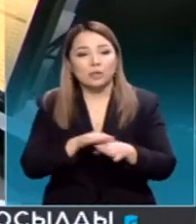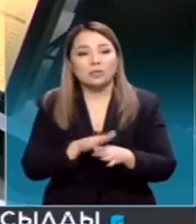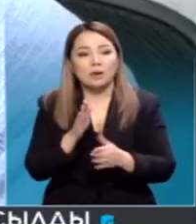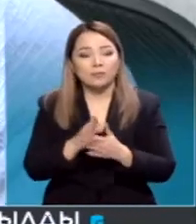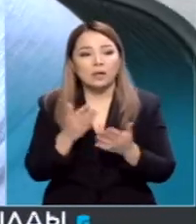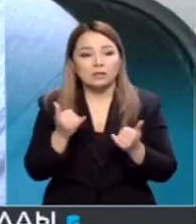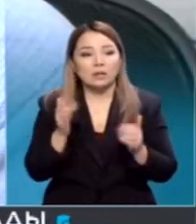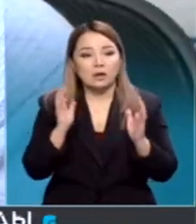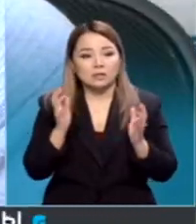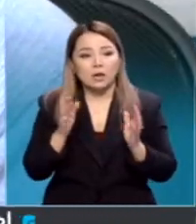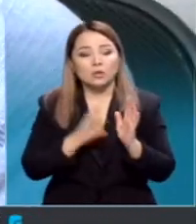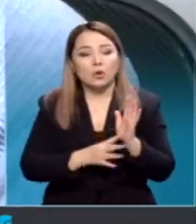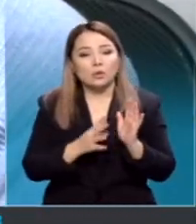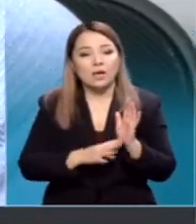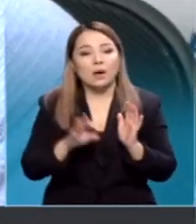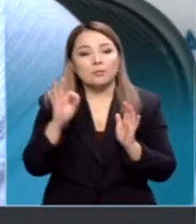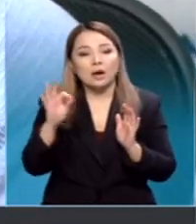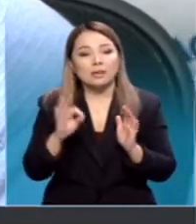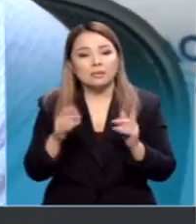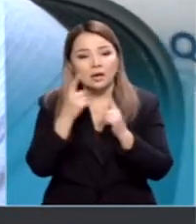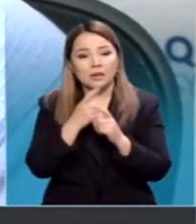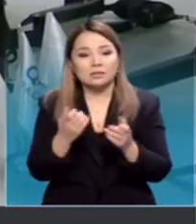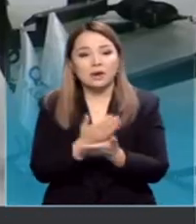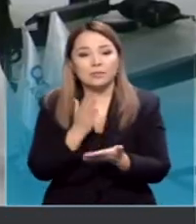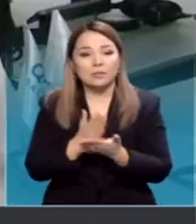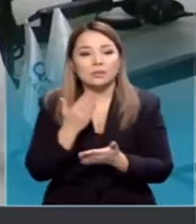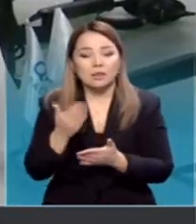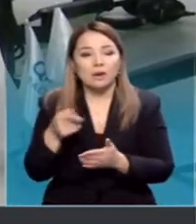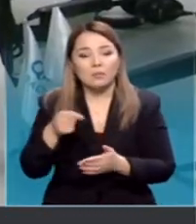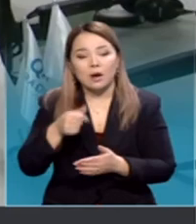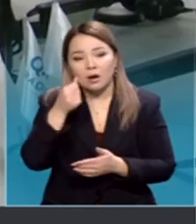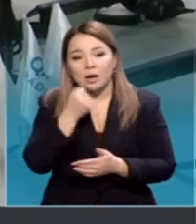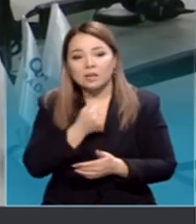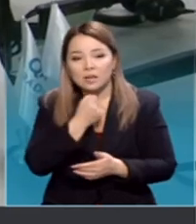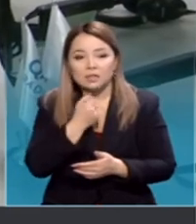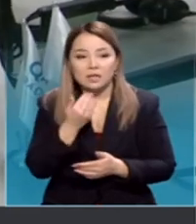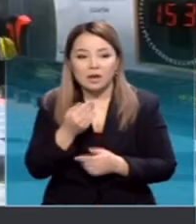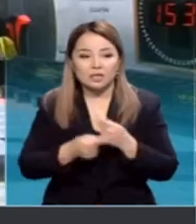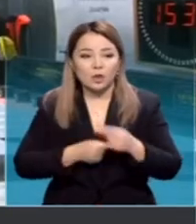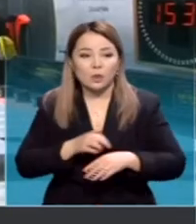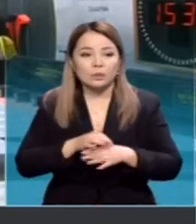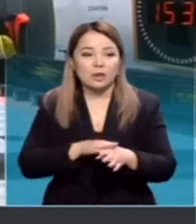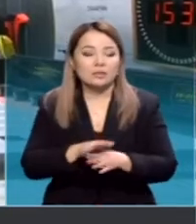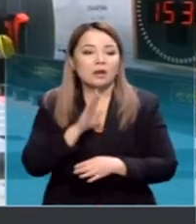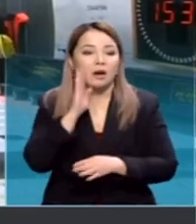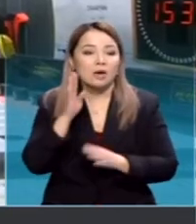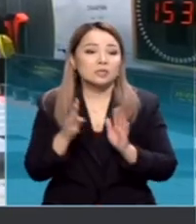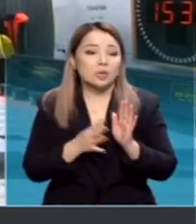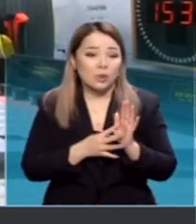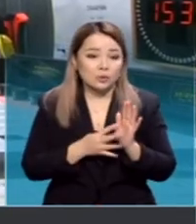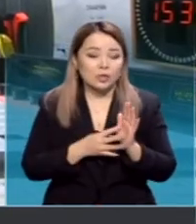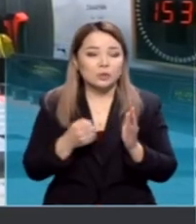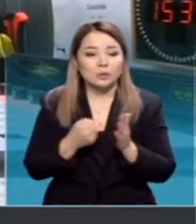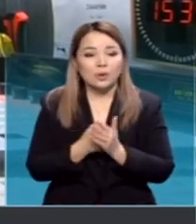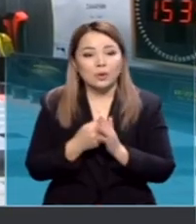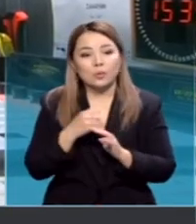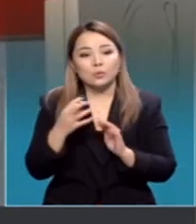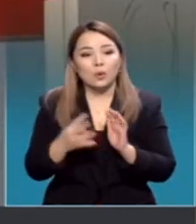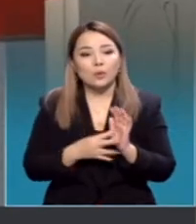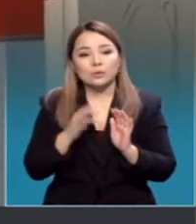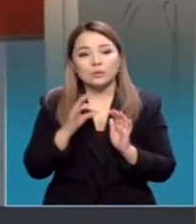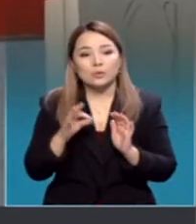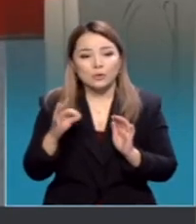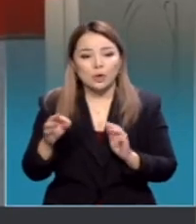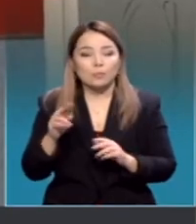ел аумағының 90%-на хабар таратады. Айта кетейік, «Мың алғыс» радиомарафоны ертең таңғы сағат 9-дан кешкі 19-ға дейін